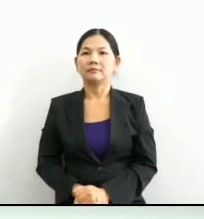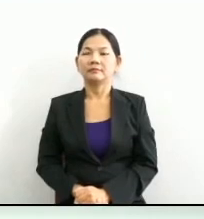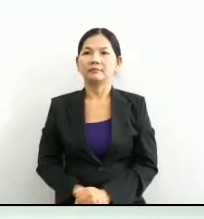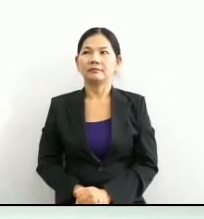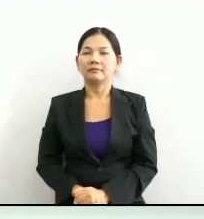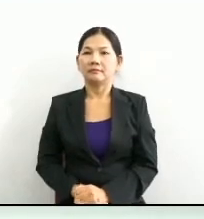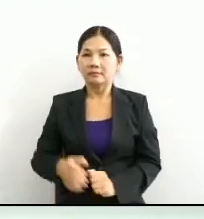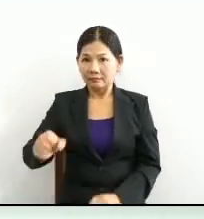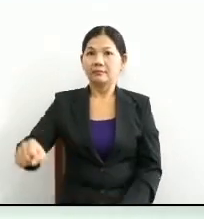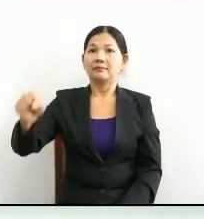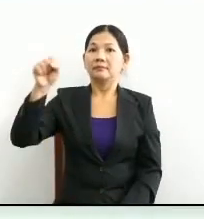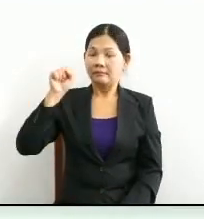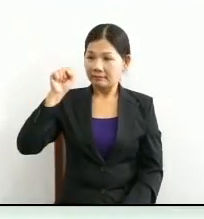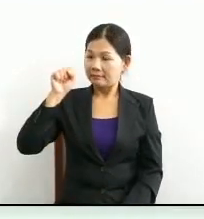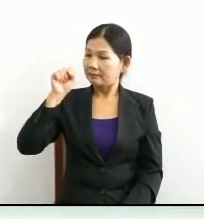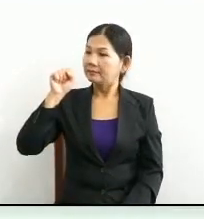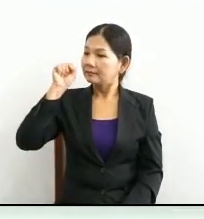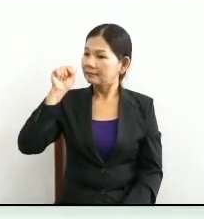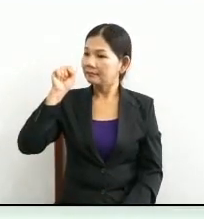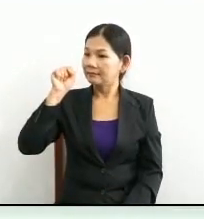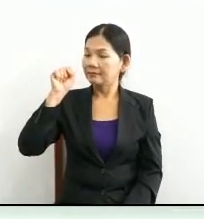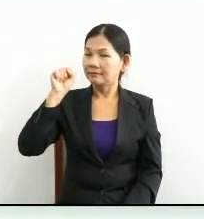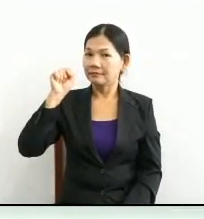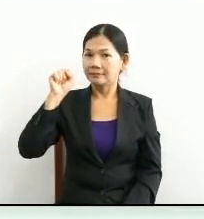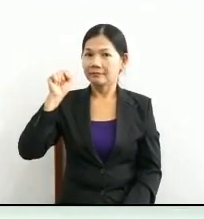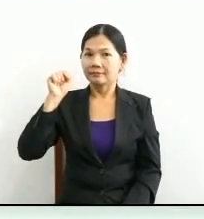con lực láng con lực lực là chung con láng